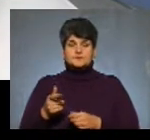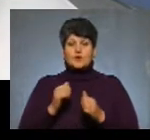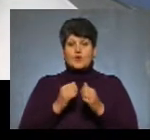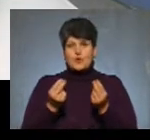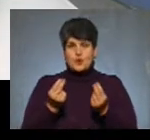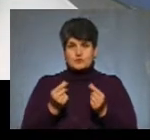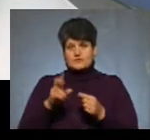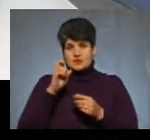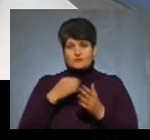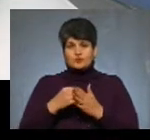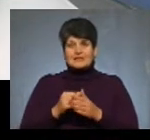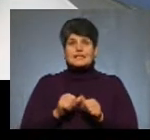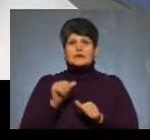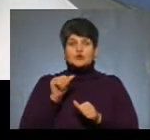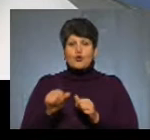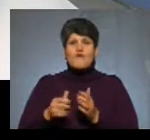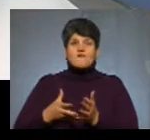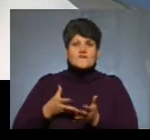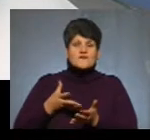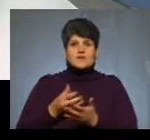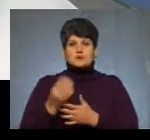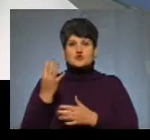Коштів до державного бюджету. Крім того, виплачено